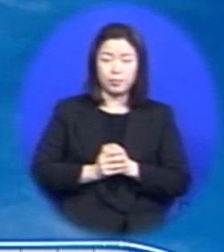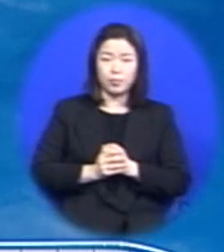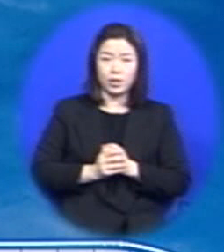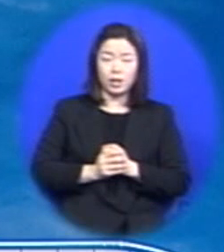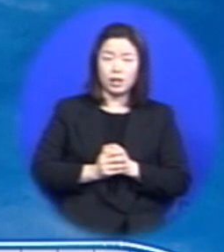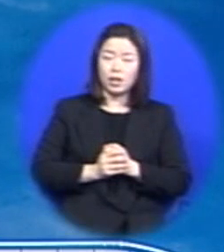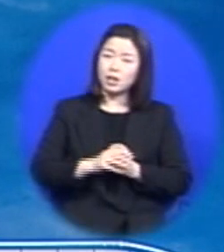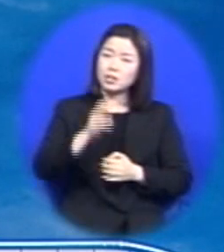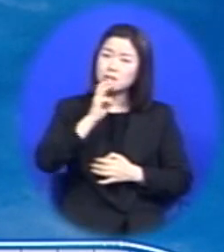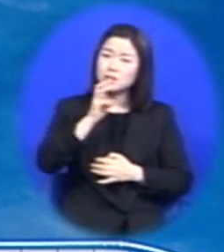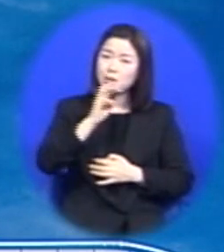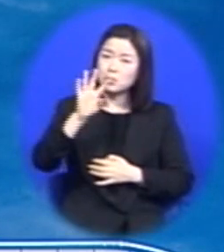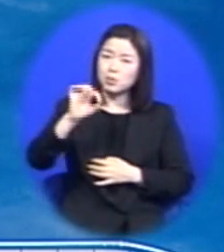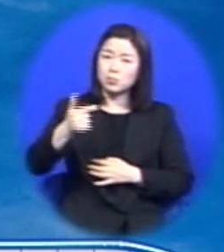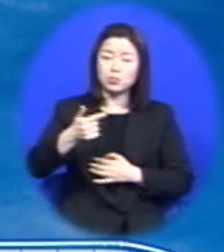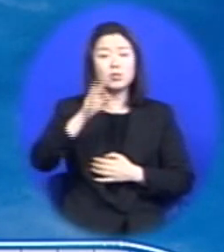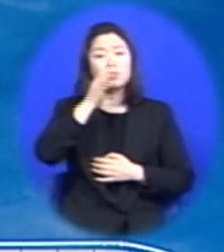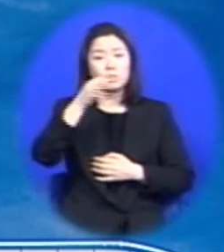한 30분 불렀어요.